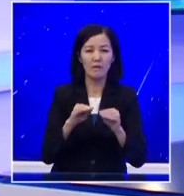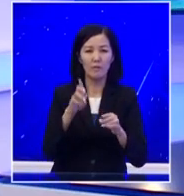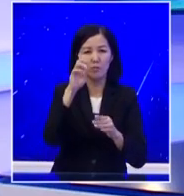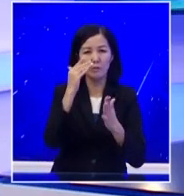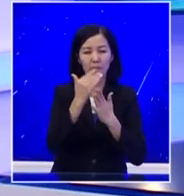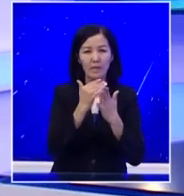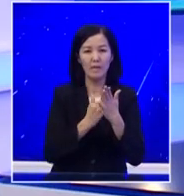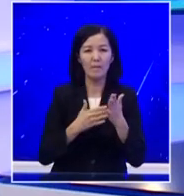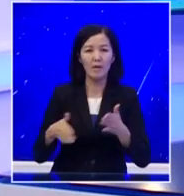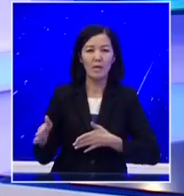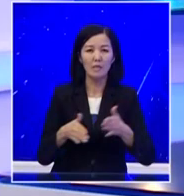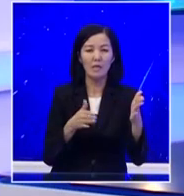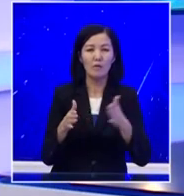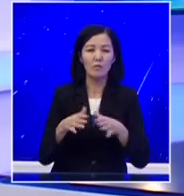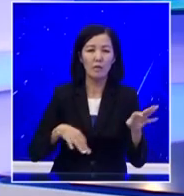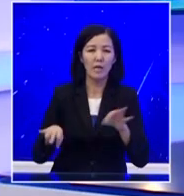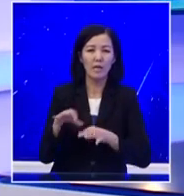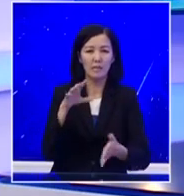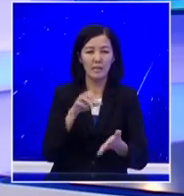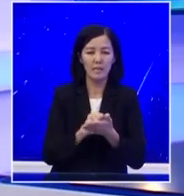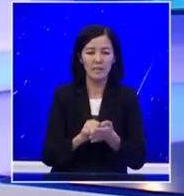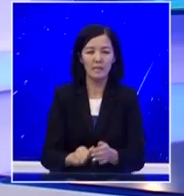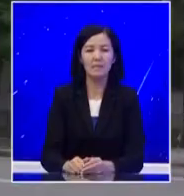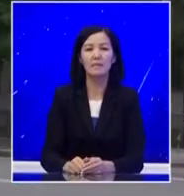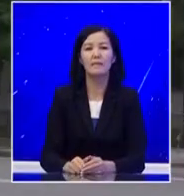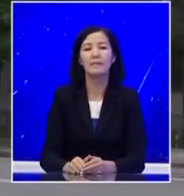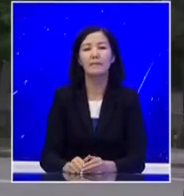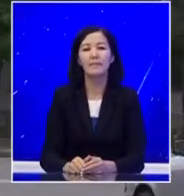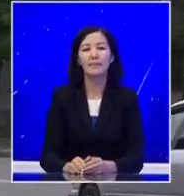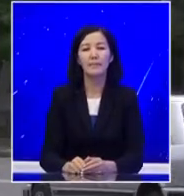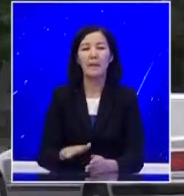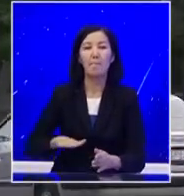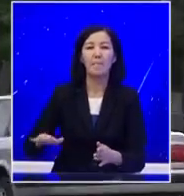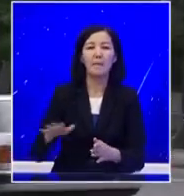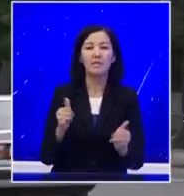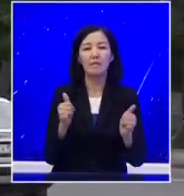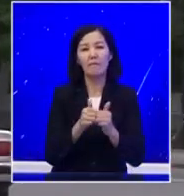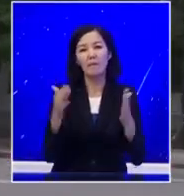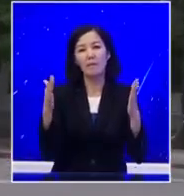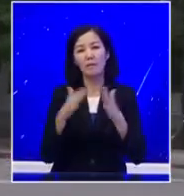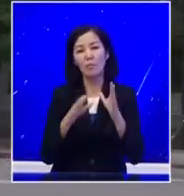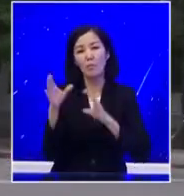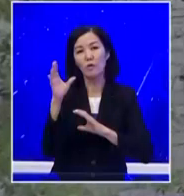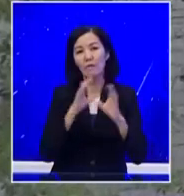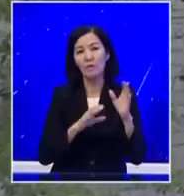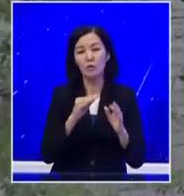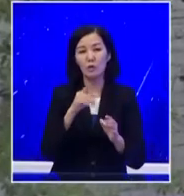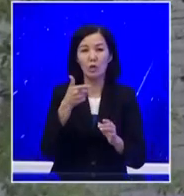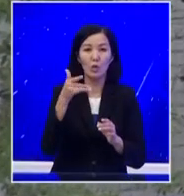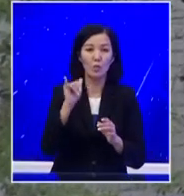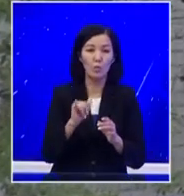к страшной программы дорожная карта занятость площадка во дворе дома рядом с университетом имени ильяса жансугурова